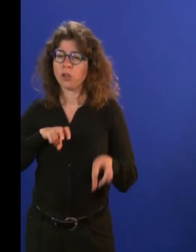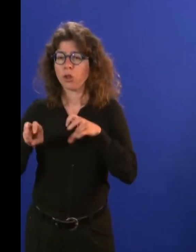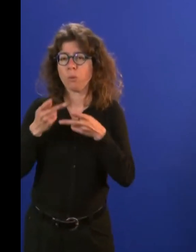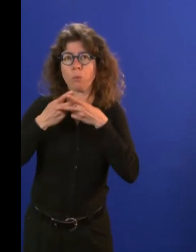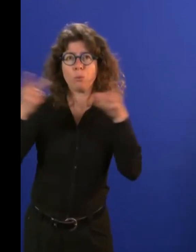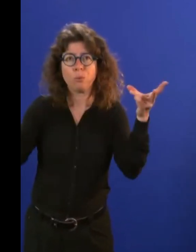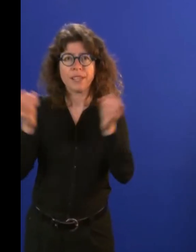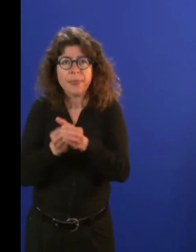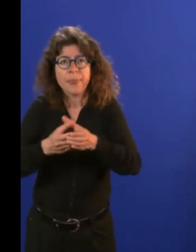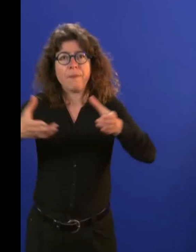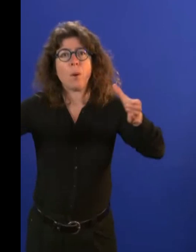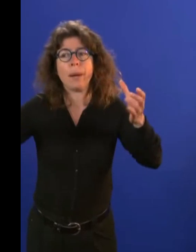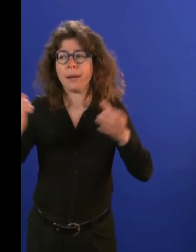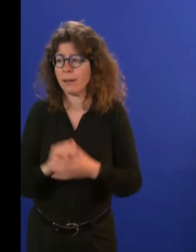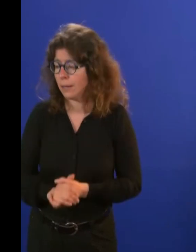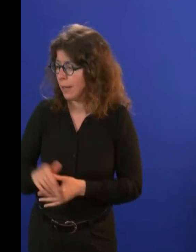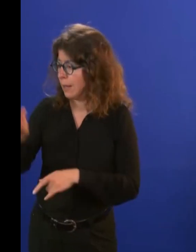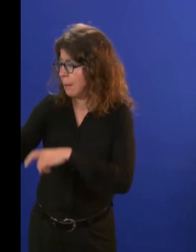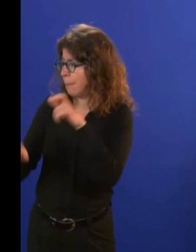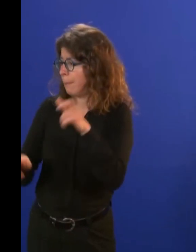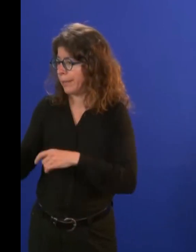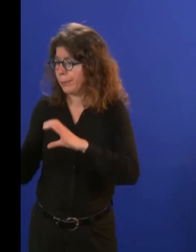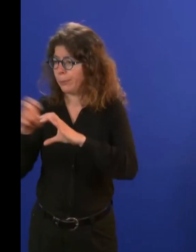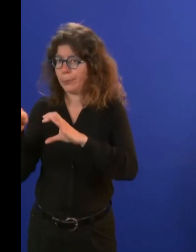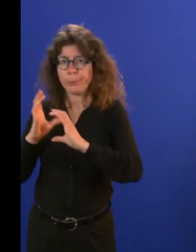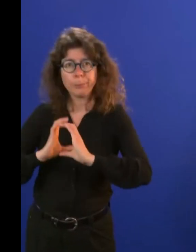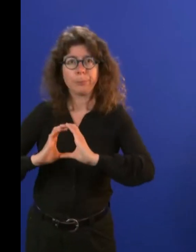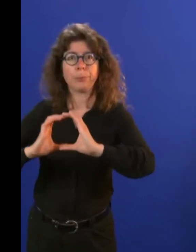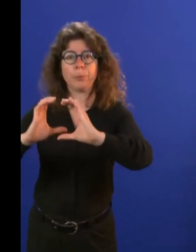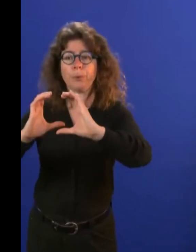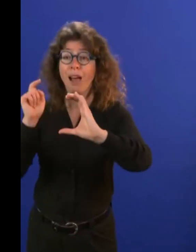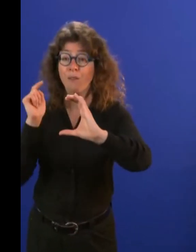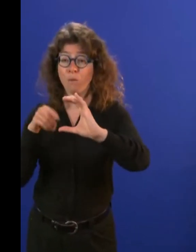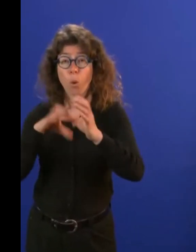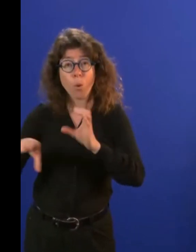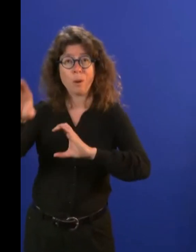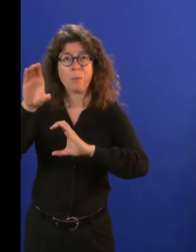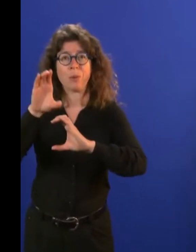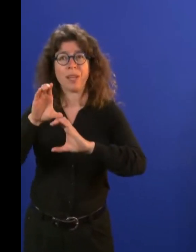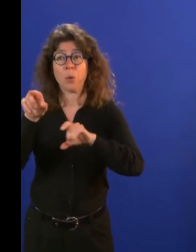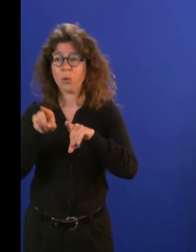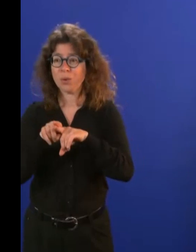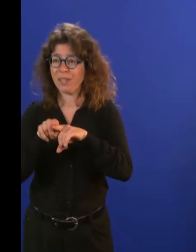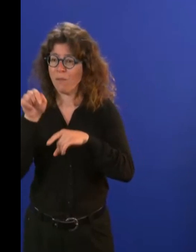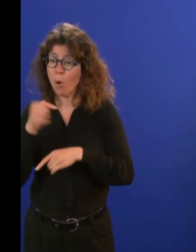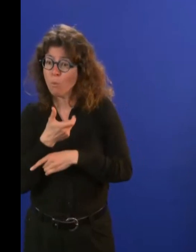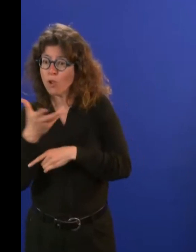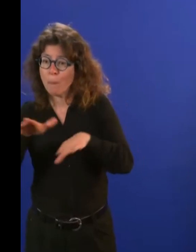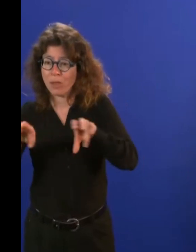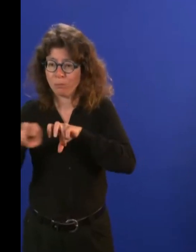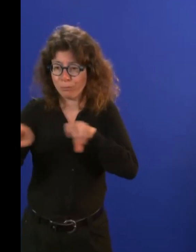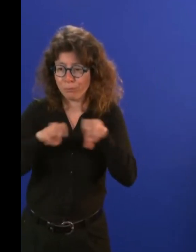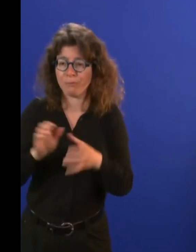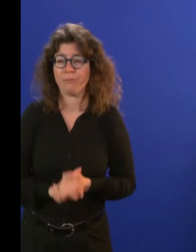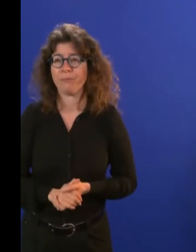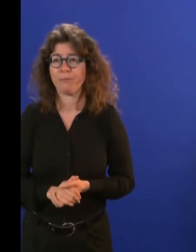publics et de l'usage public des transports nécessite des complémentarités et de la multimodalité, intégrant y